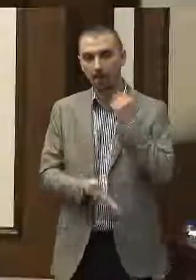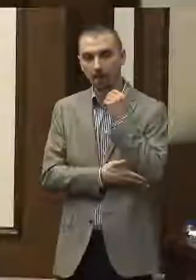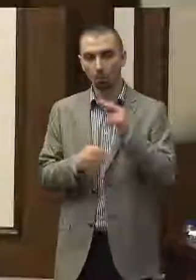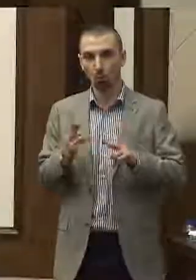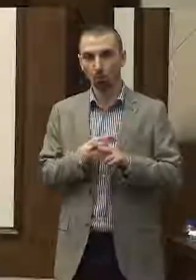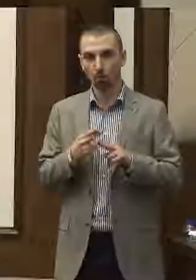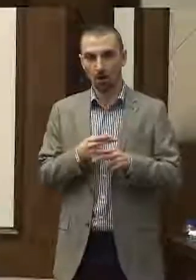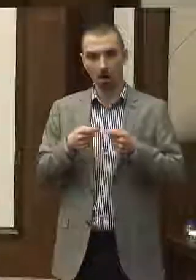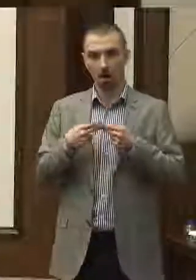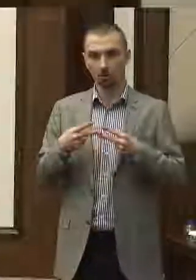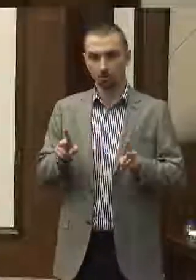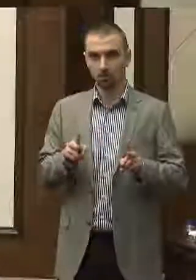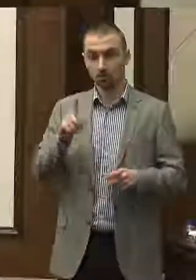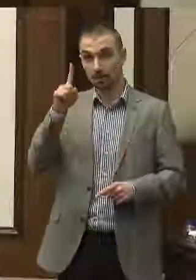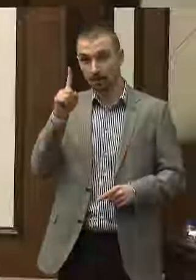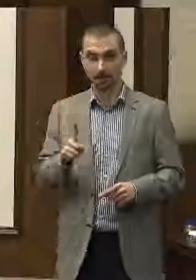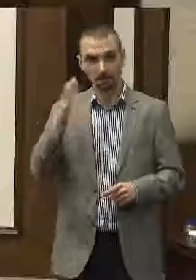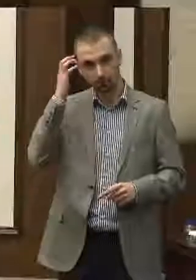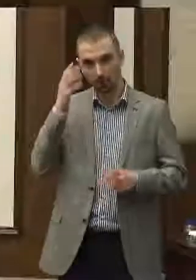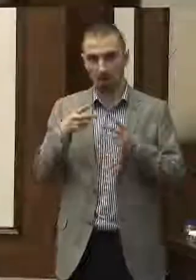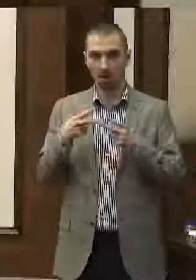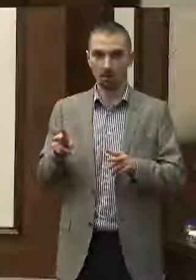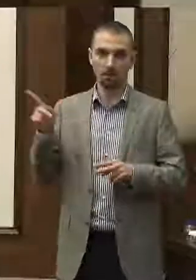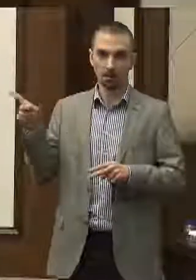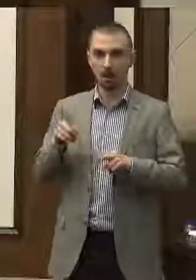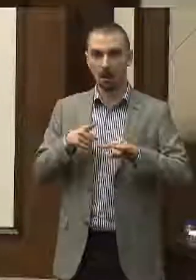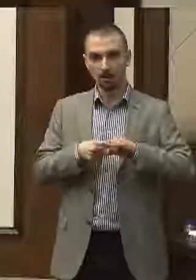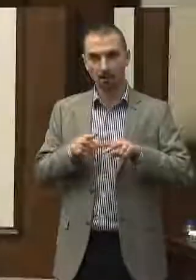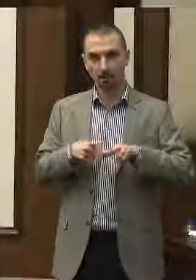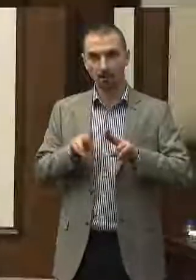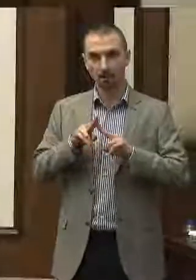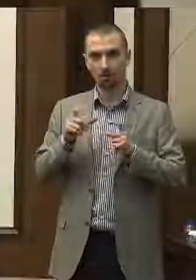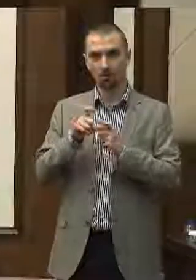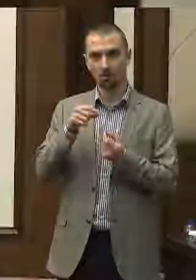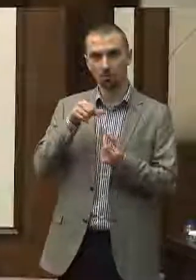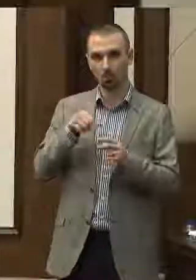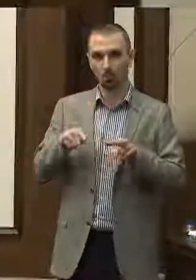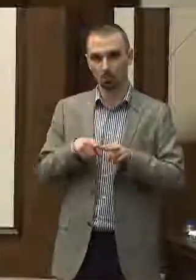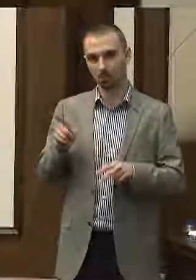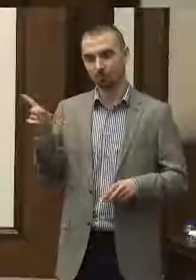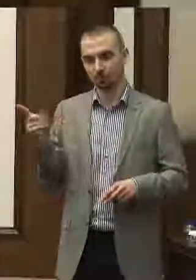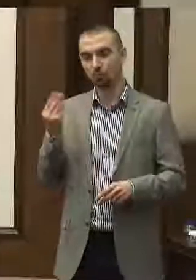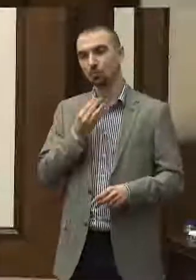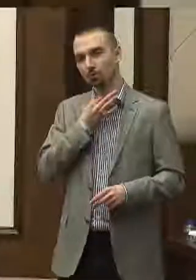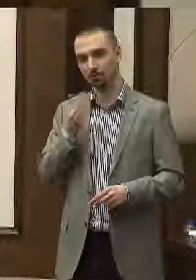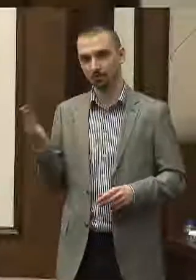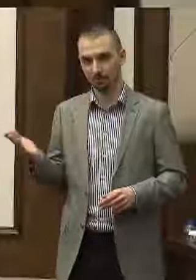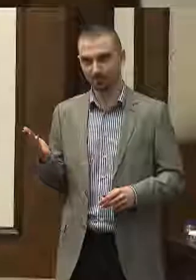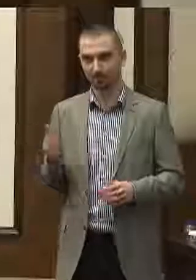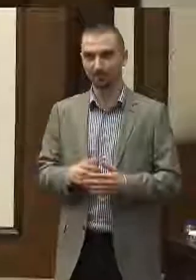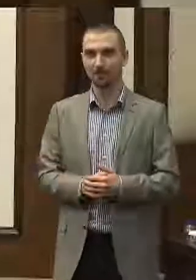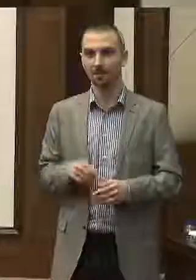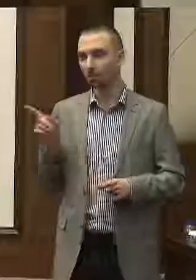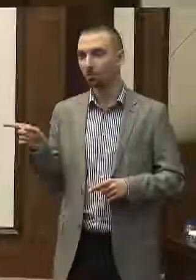eğitimini Türkiye'de ilk Doktor Hasan Akgün sayesinde vermişizdir. Bedriye Hanım,